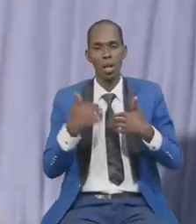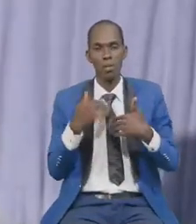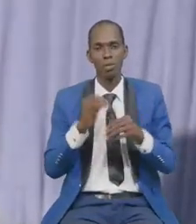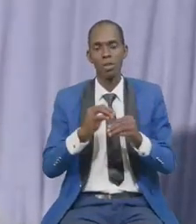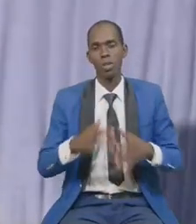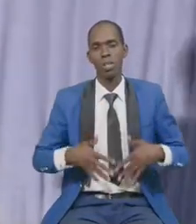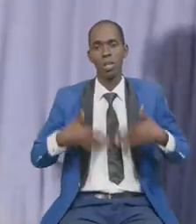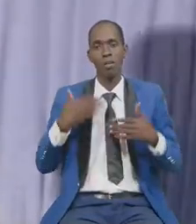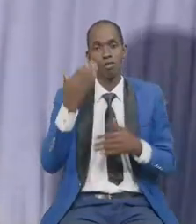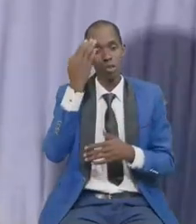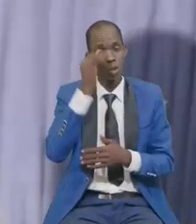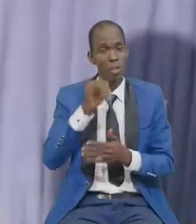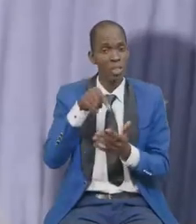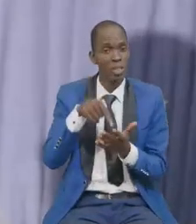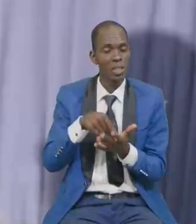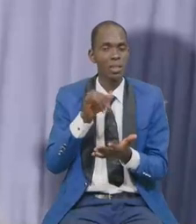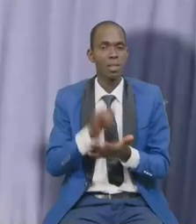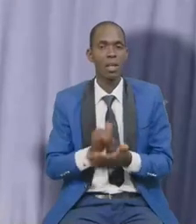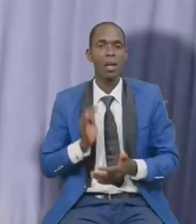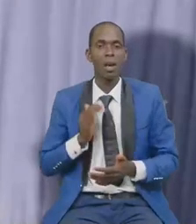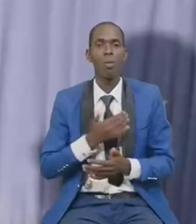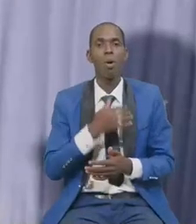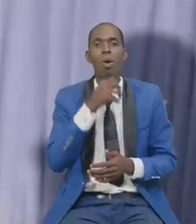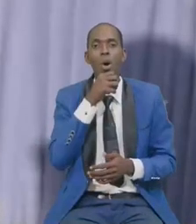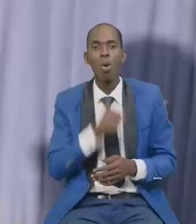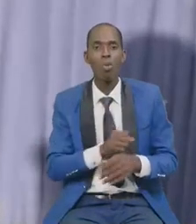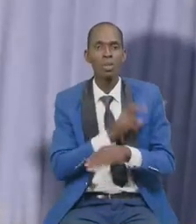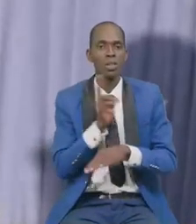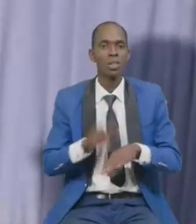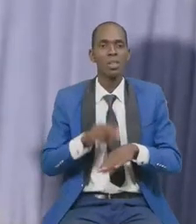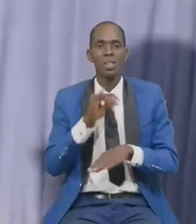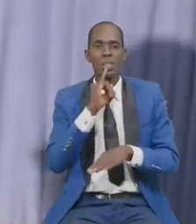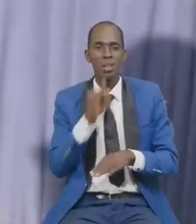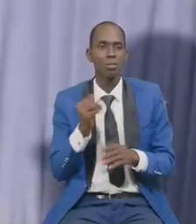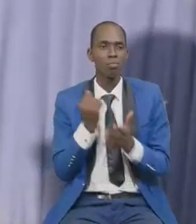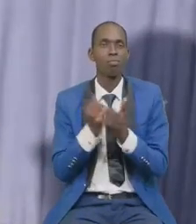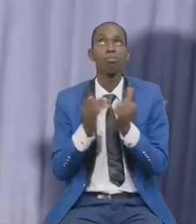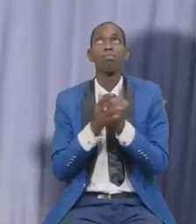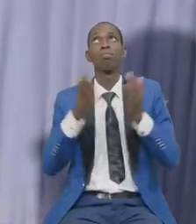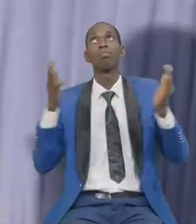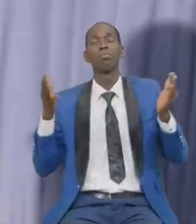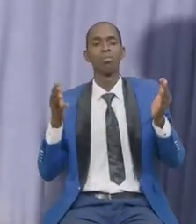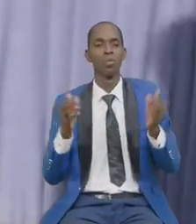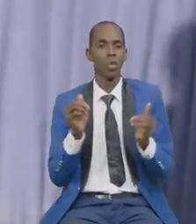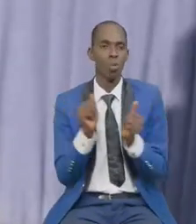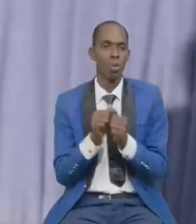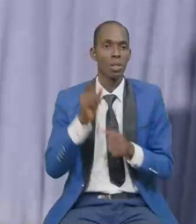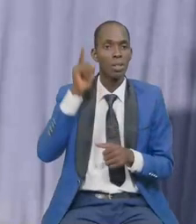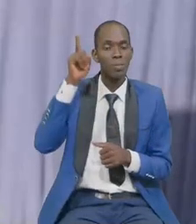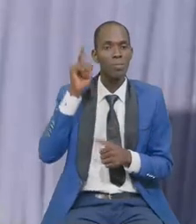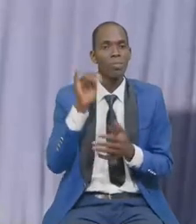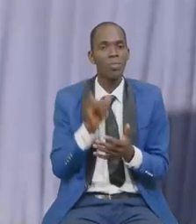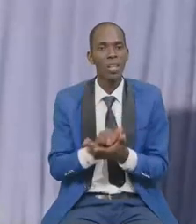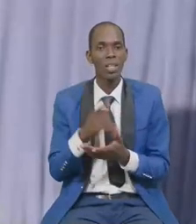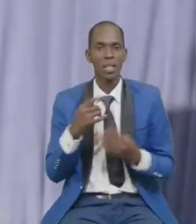que notre vieil homme a été crucifié avec lui afin que le corps du